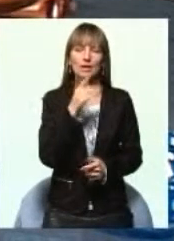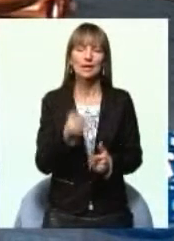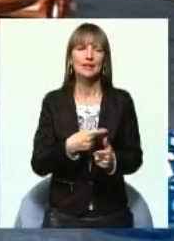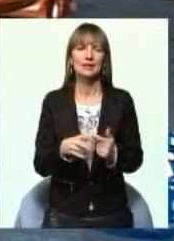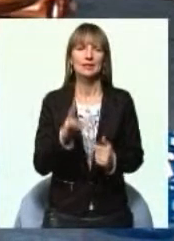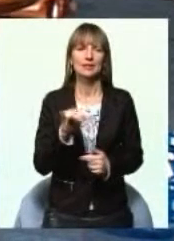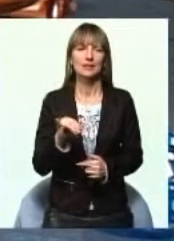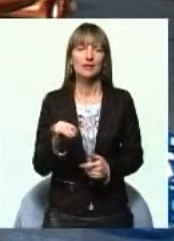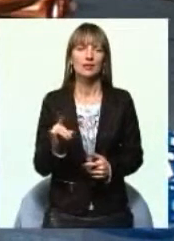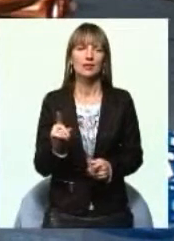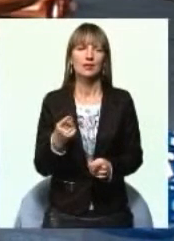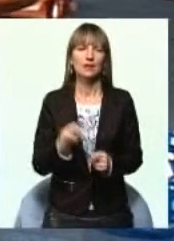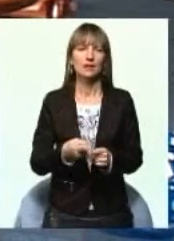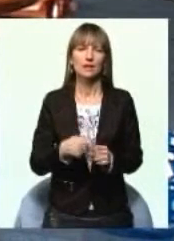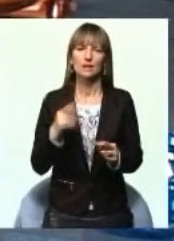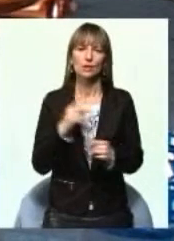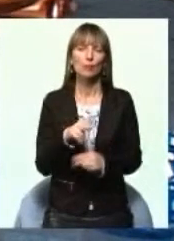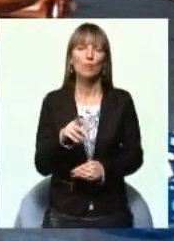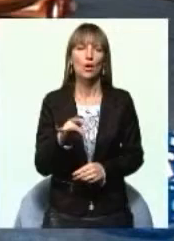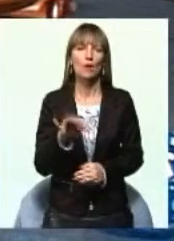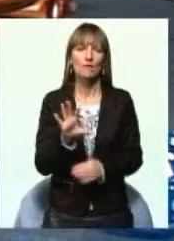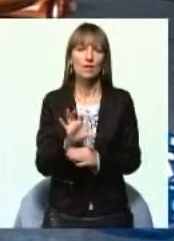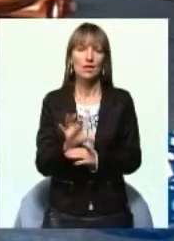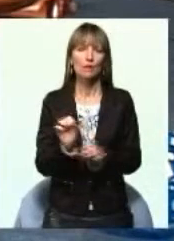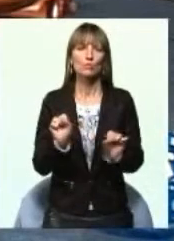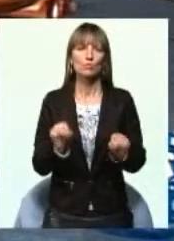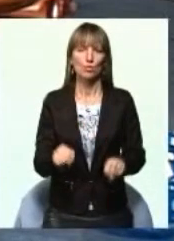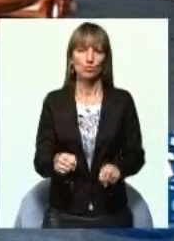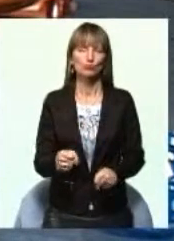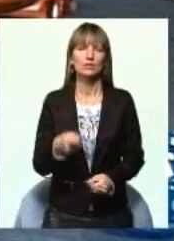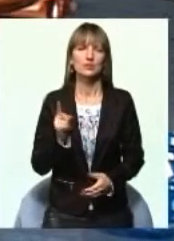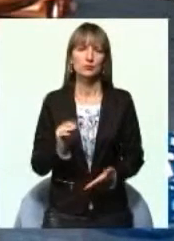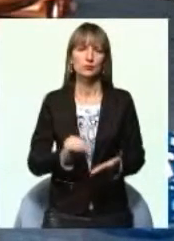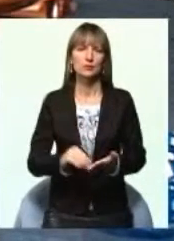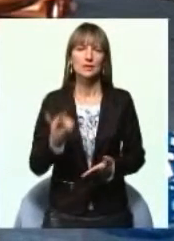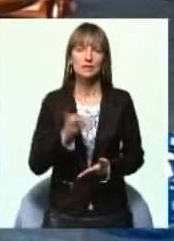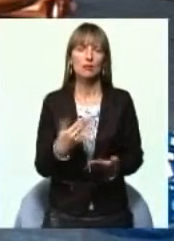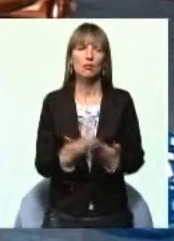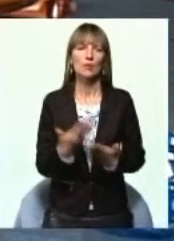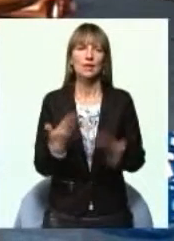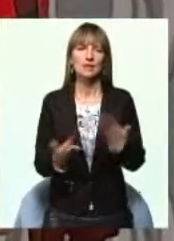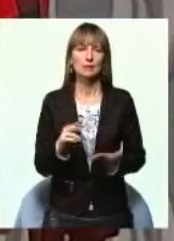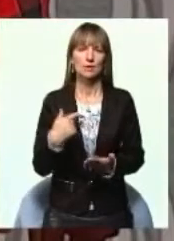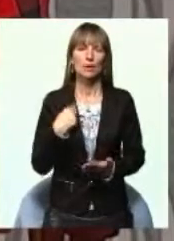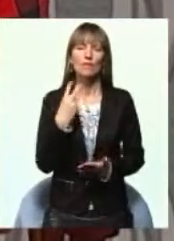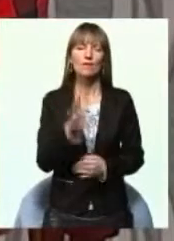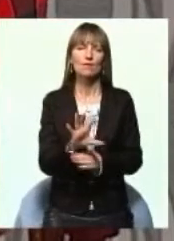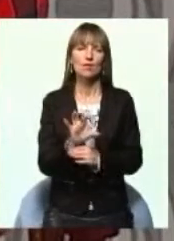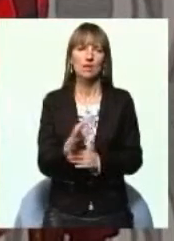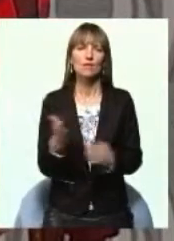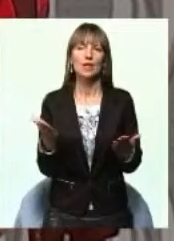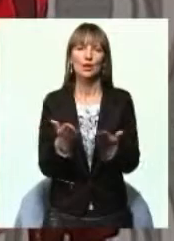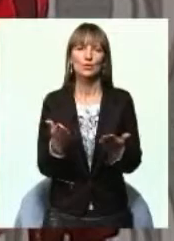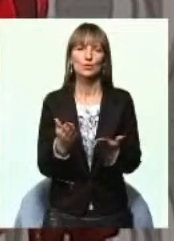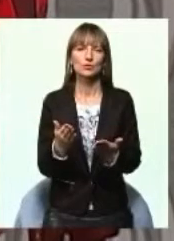не дійсно, чи це неправда. А до речі, про фотографії можна було б дійсно встановлювати історію. Наприклад, якщо б я побачила фотографію, якусь